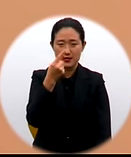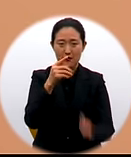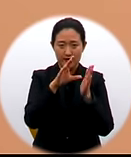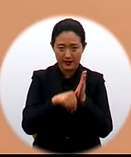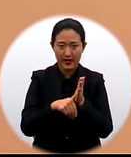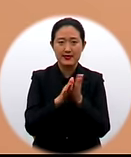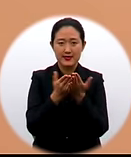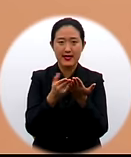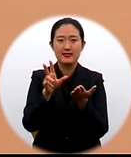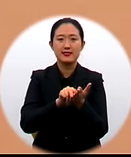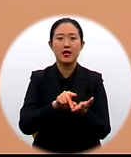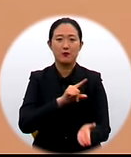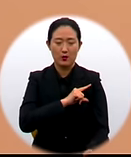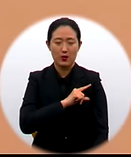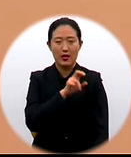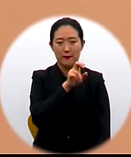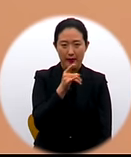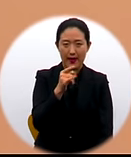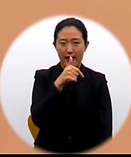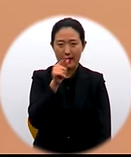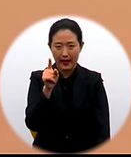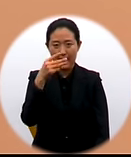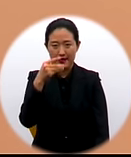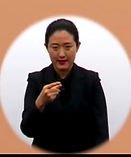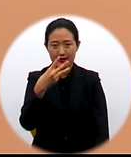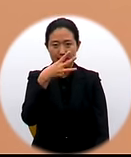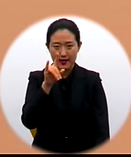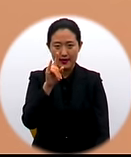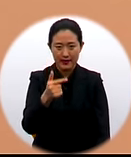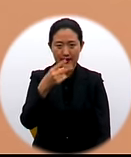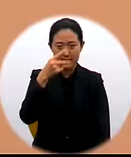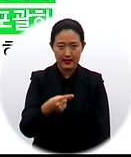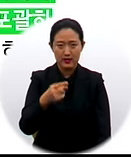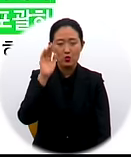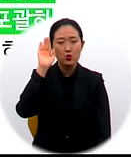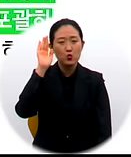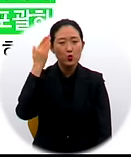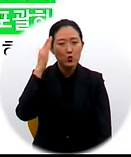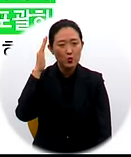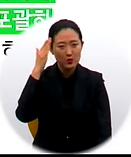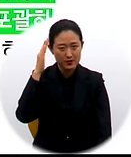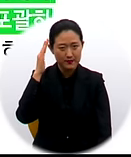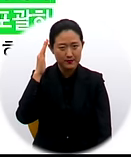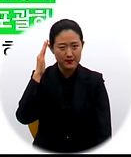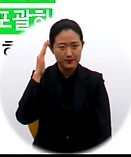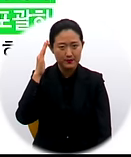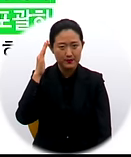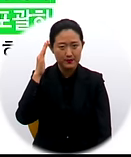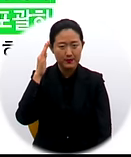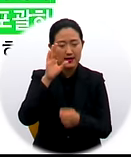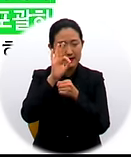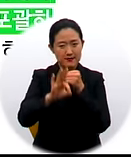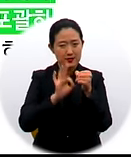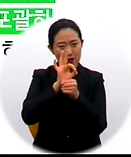예측서 책 제목이 메가트렌드였어요. 현대사회에 일어나는 거대한 어떤 시대적 조류를 의미하고요. 짧게는